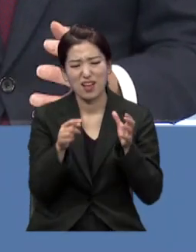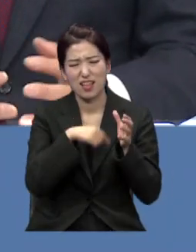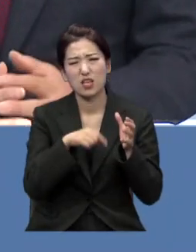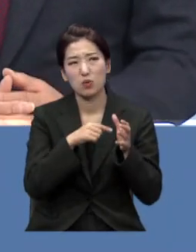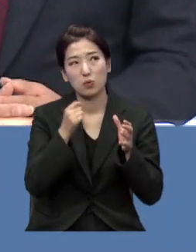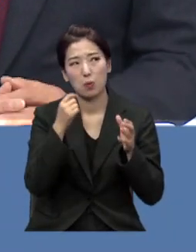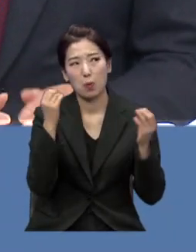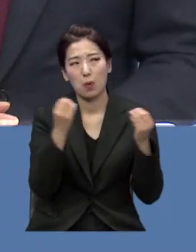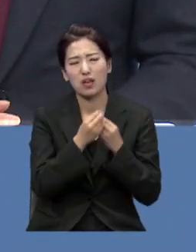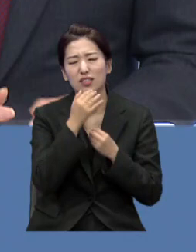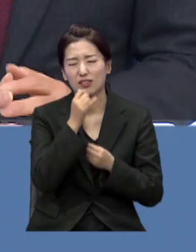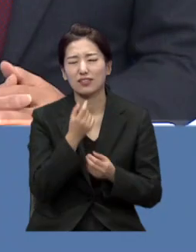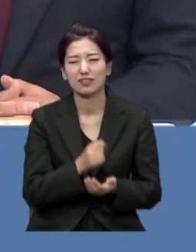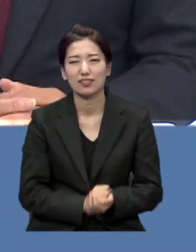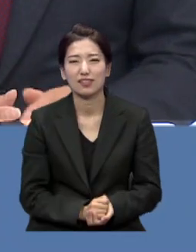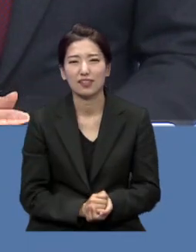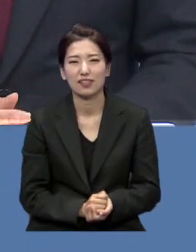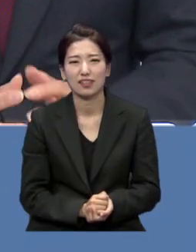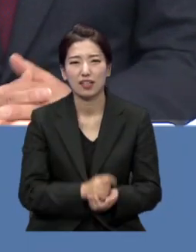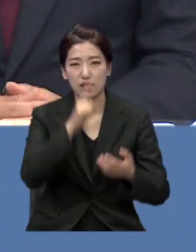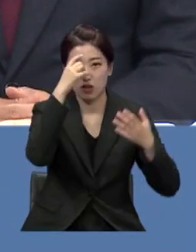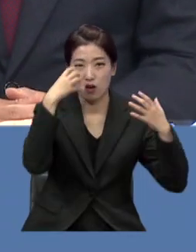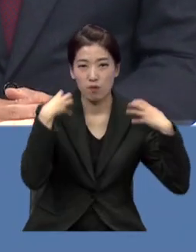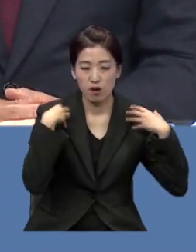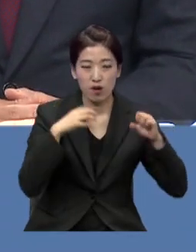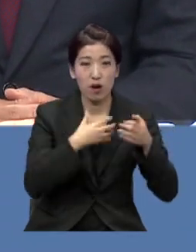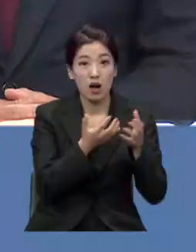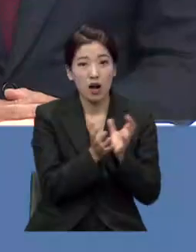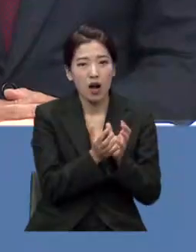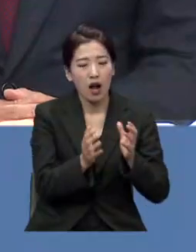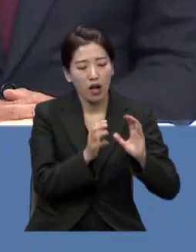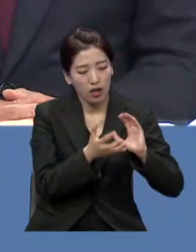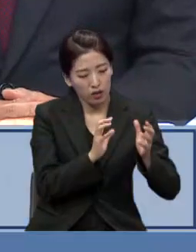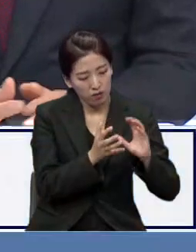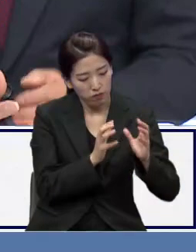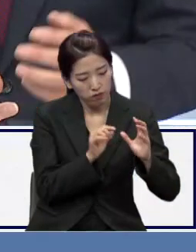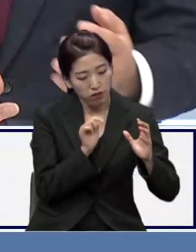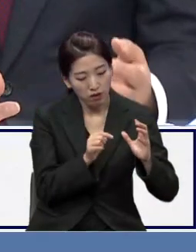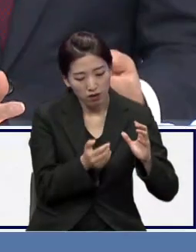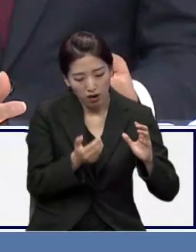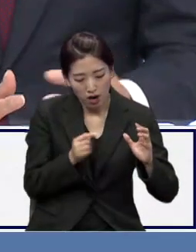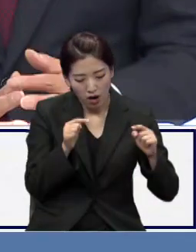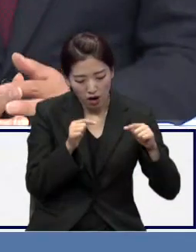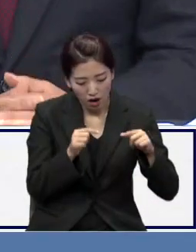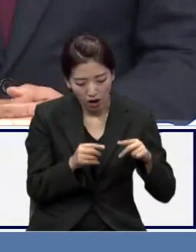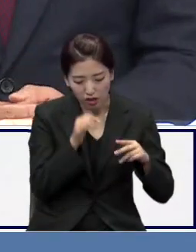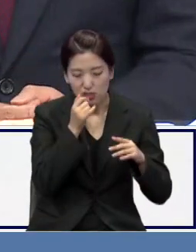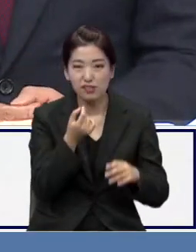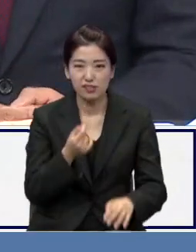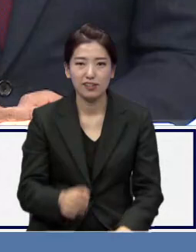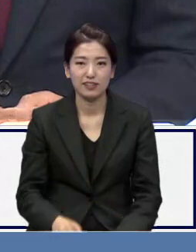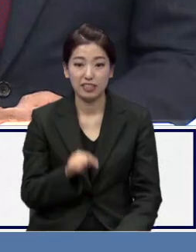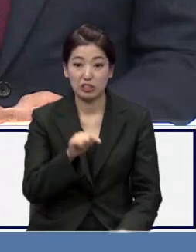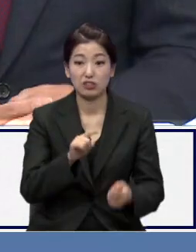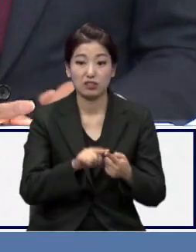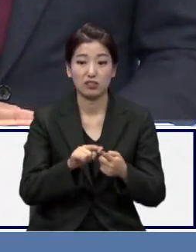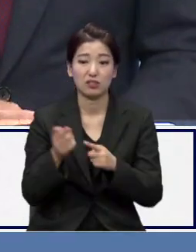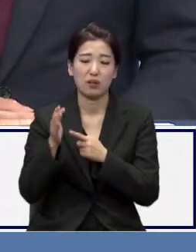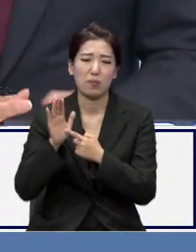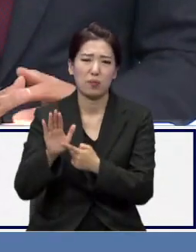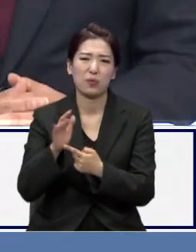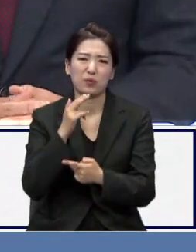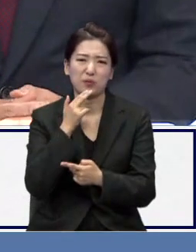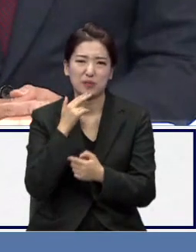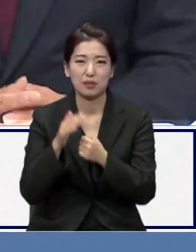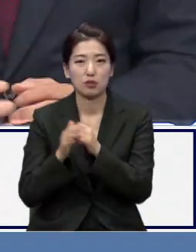이견이 많이 좀 도출이 되는게 있거든요 그런데 어 국민들 시에 봤을 때는 뭐 그런 거는 또 이제 보도가 안 되니까 잘 이제 모르는